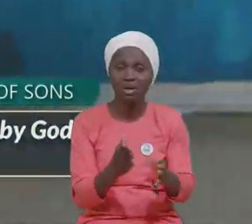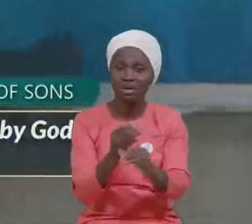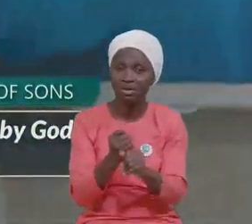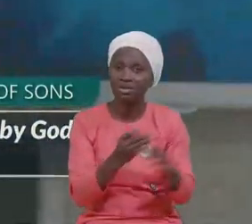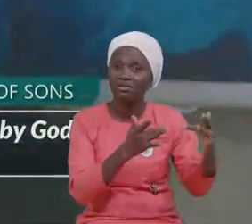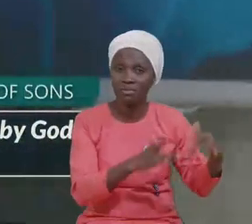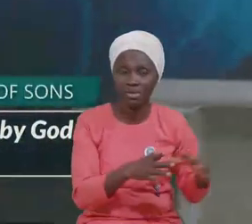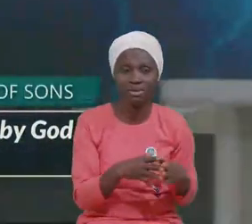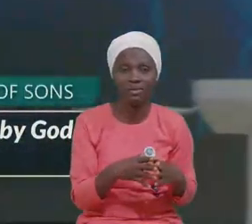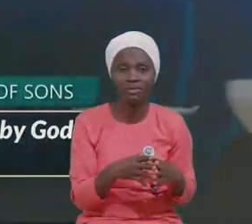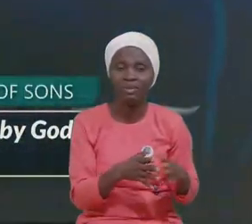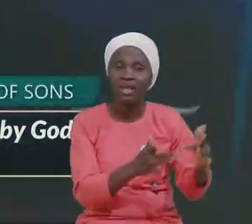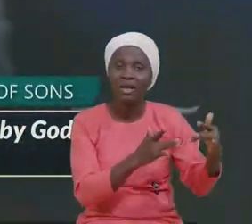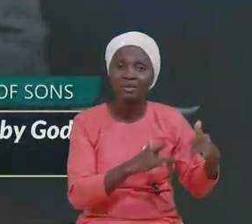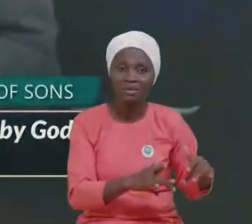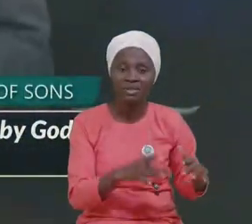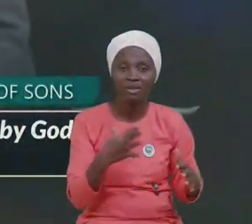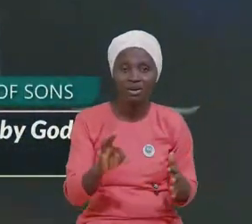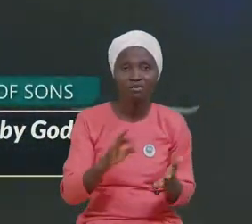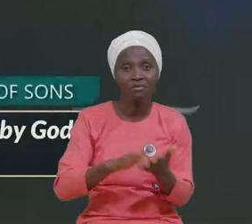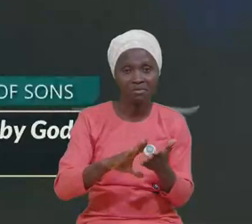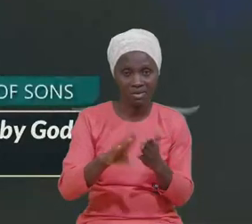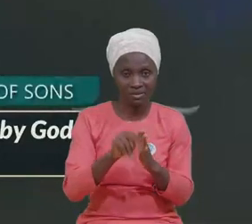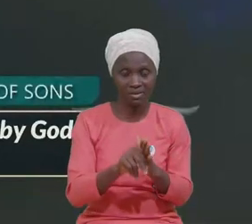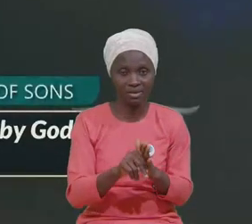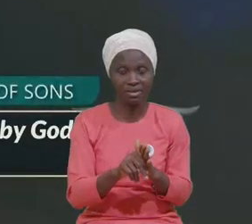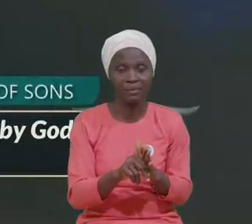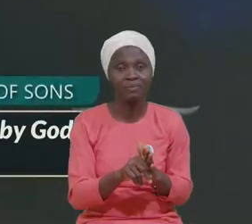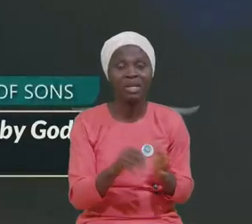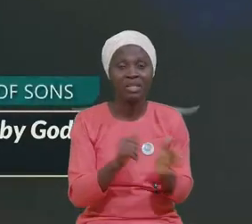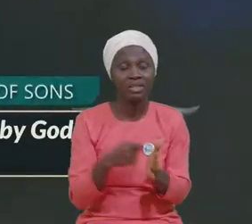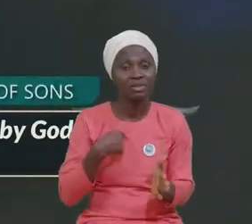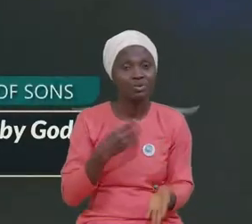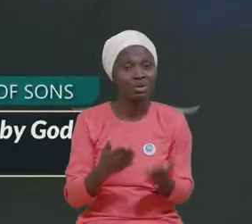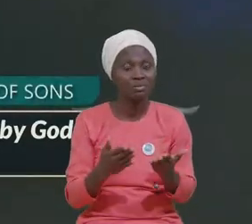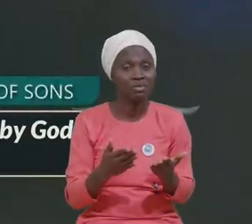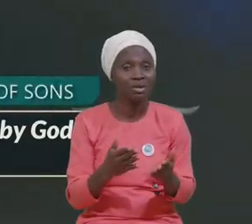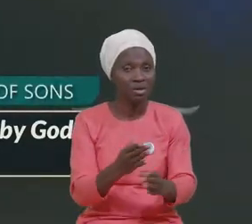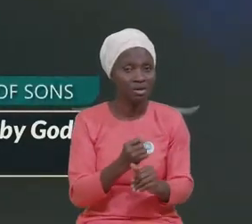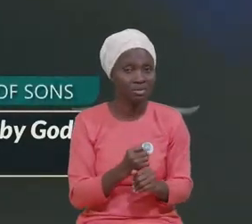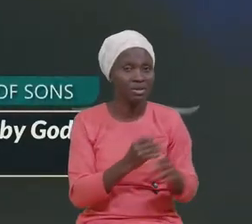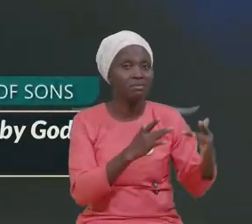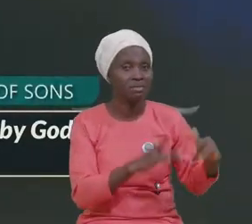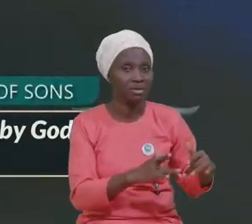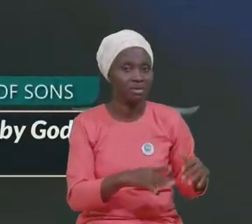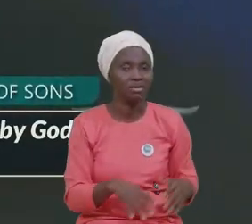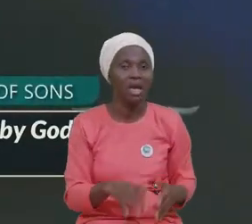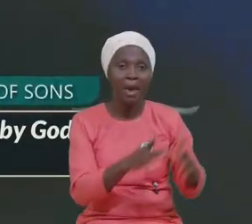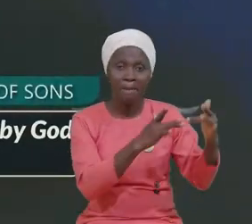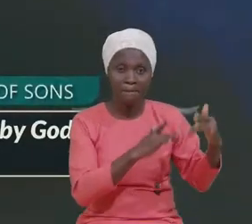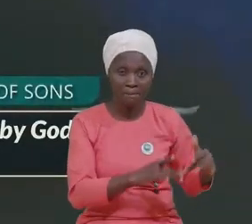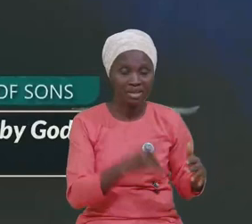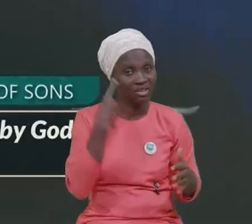Afin d'obtenir miséricorde. Miséricorde pour le pardon, afin d'obtenir miséricorde. La